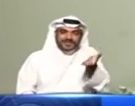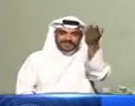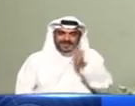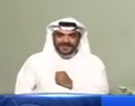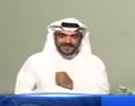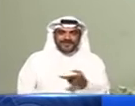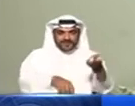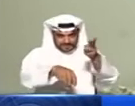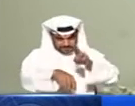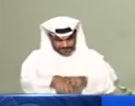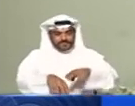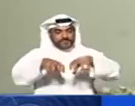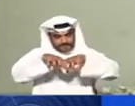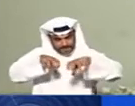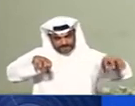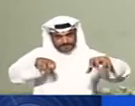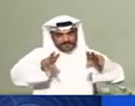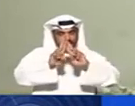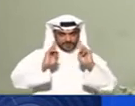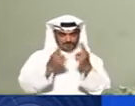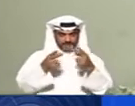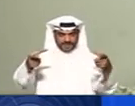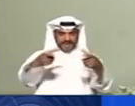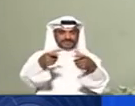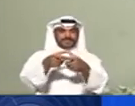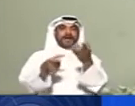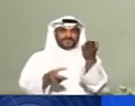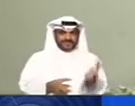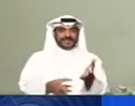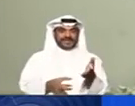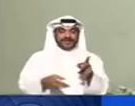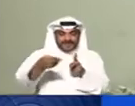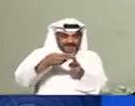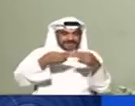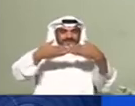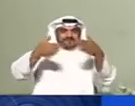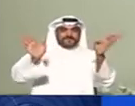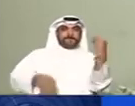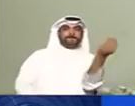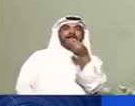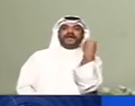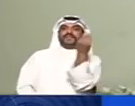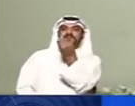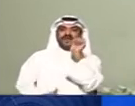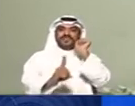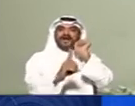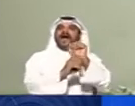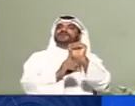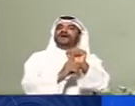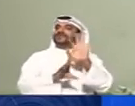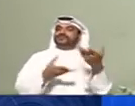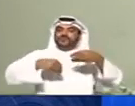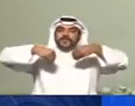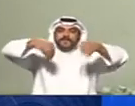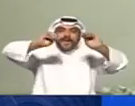طبعا على هامش هذا الاجتماع سيقام معرض خاص في ترويج